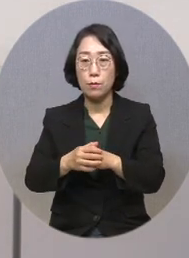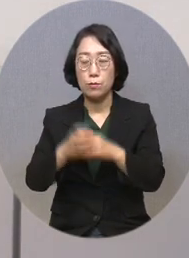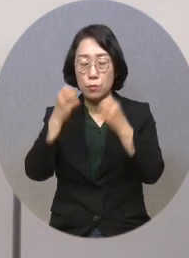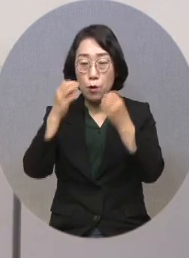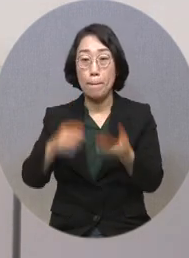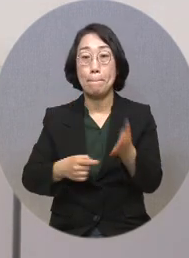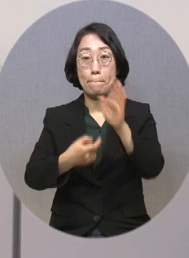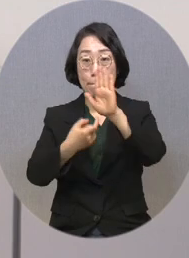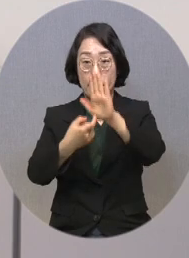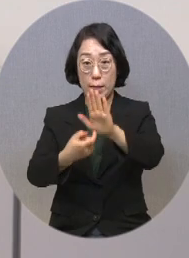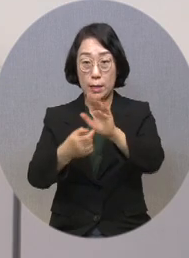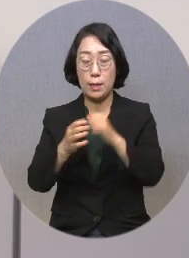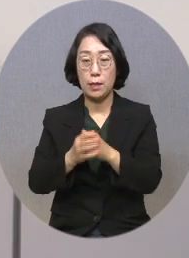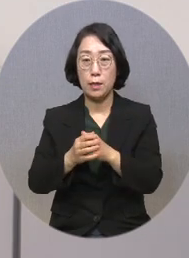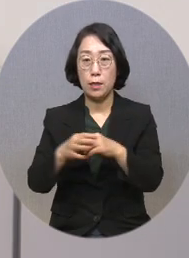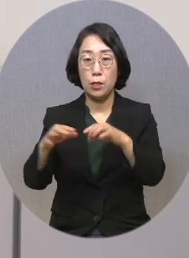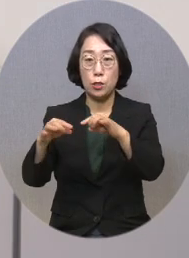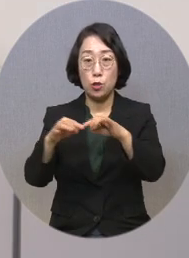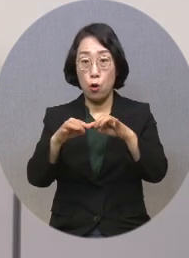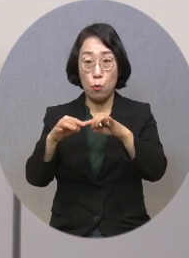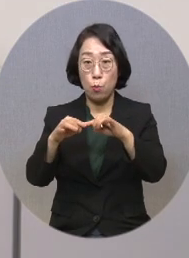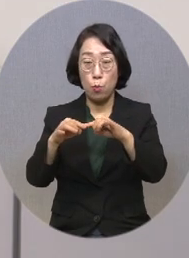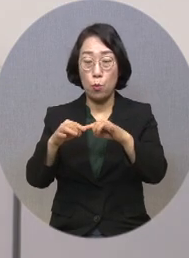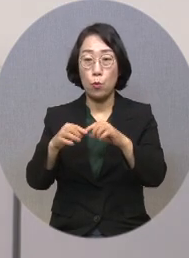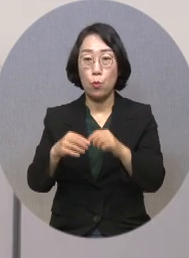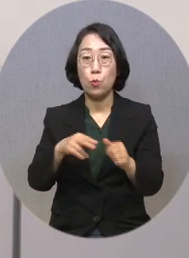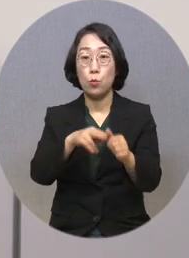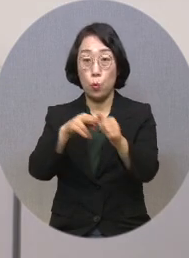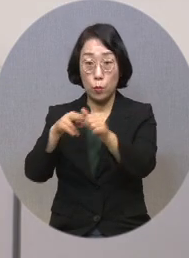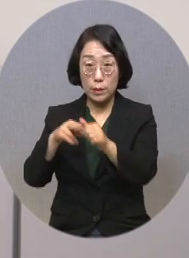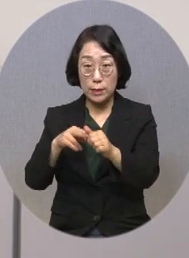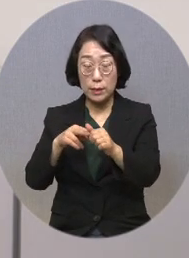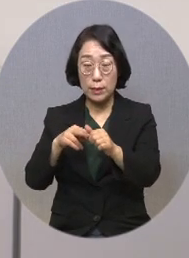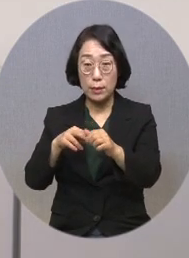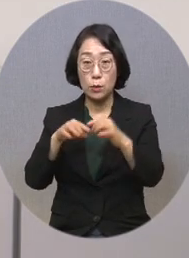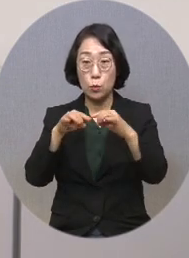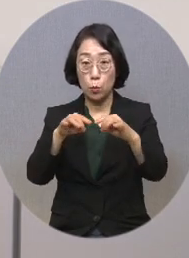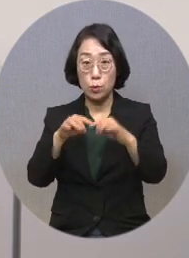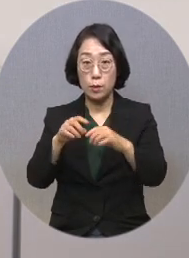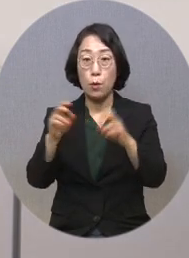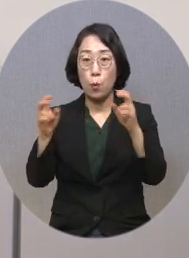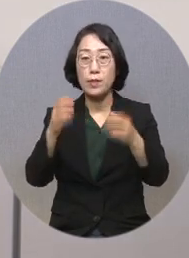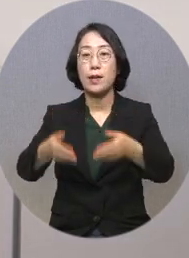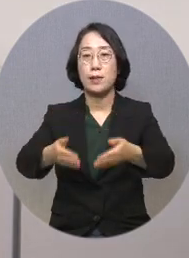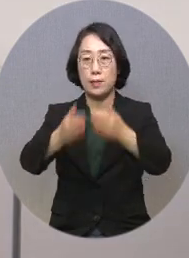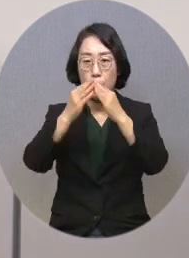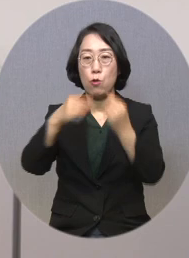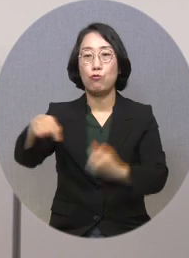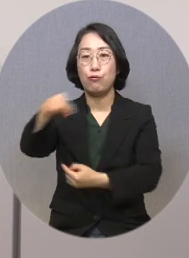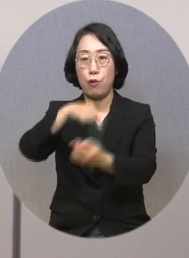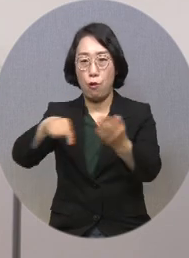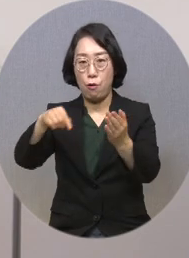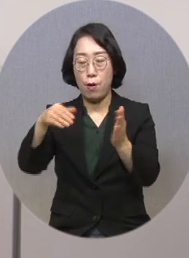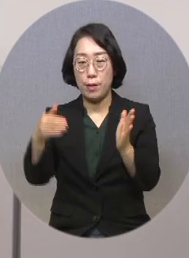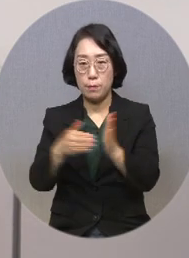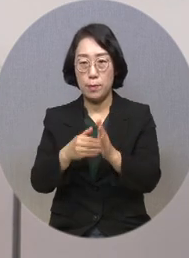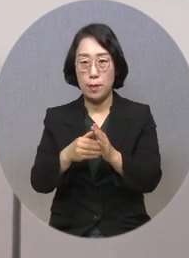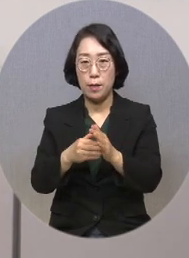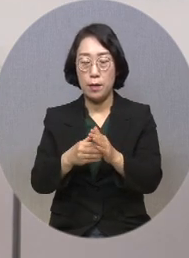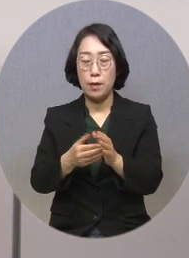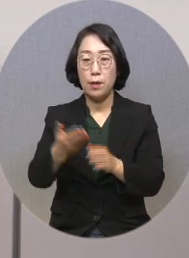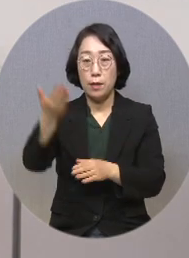주식회사 세길정보통신을 설립하여 운영을 했습니다. DJ정부 초기 한때